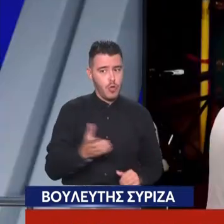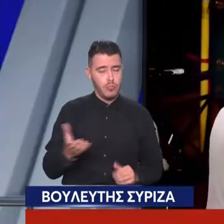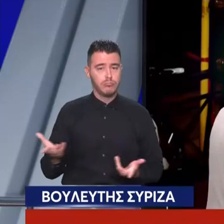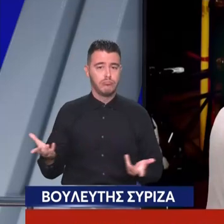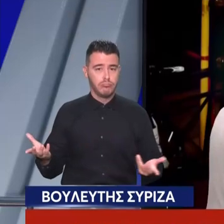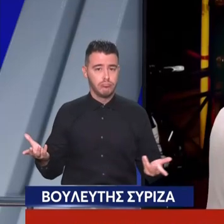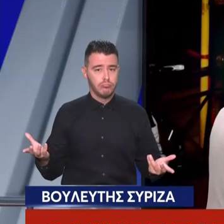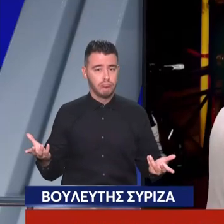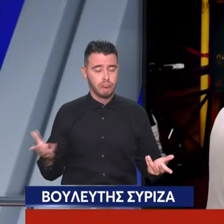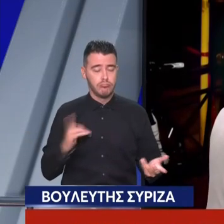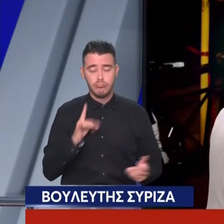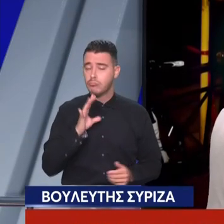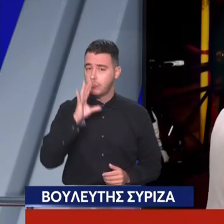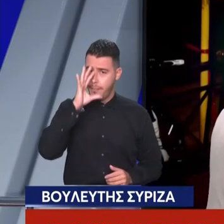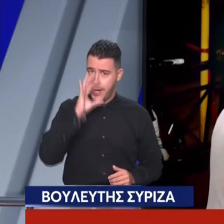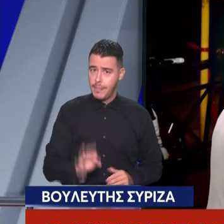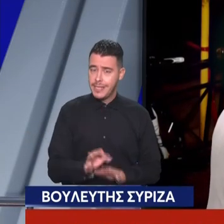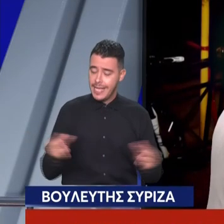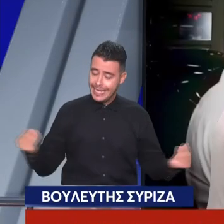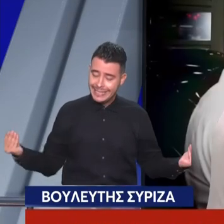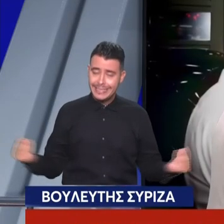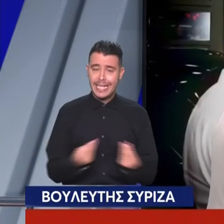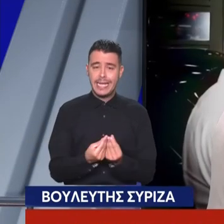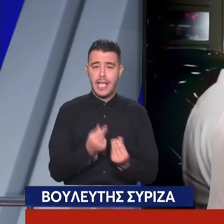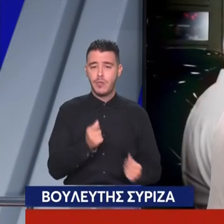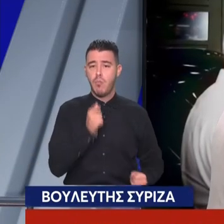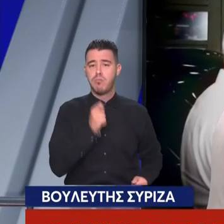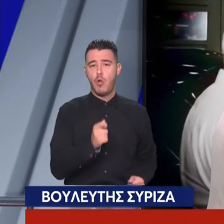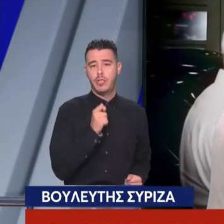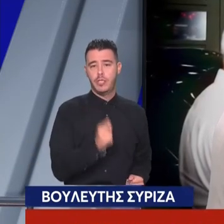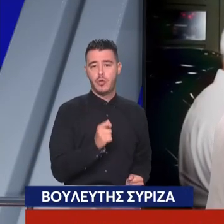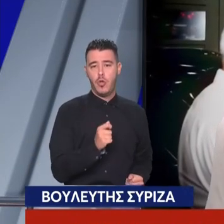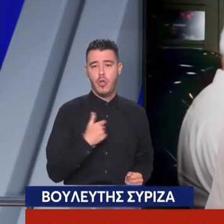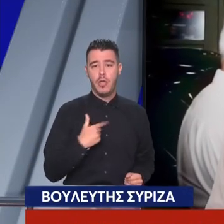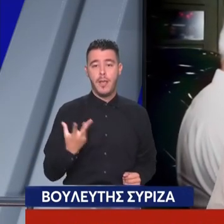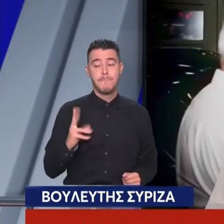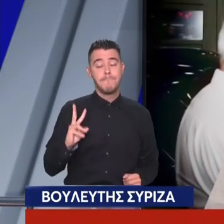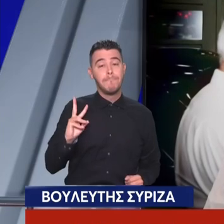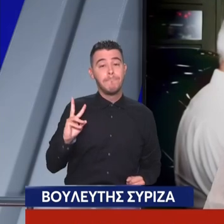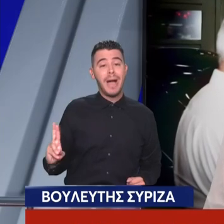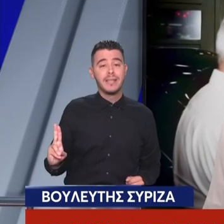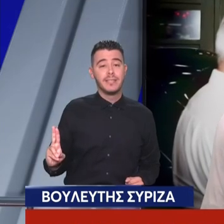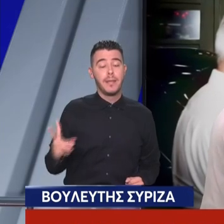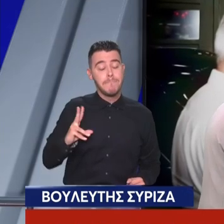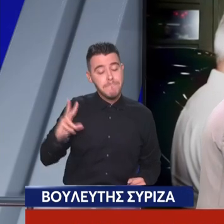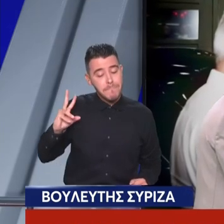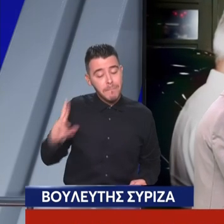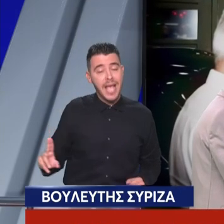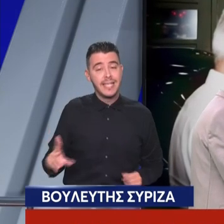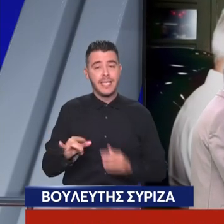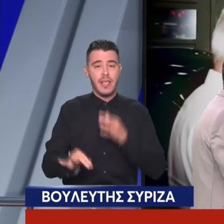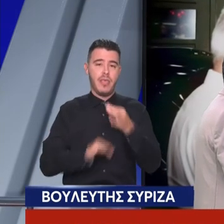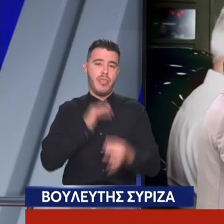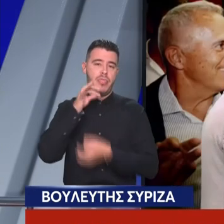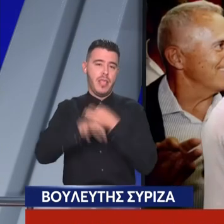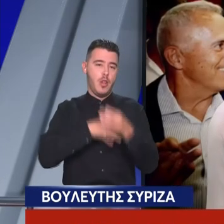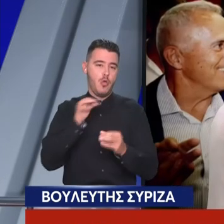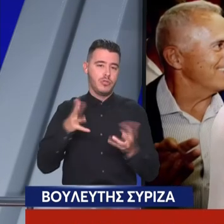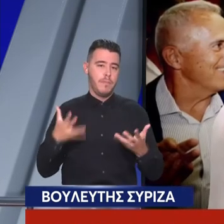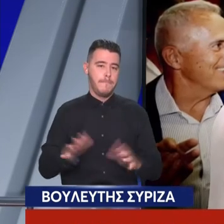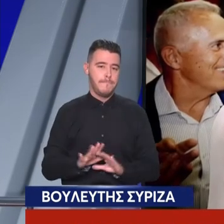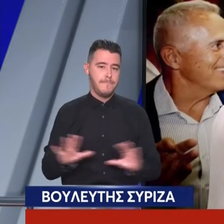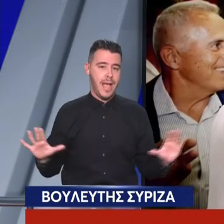καθαρά πολιτική. Και είναι πολιτική, κύριε Βαγγελάτε, και αποτυπώνεται στην κοινή δήλωση που κάναμε μαζί με τον Στέφανο Κασελάκη. Την έχω και την προβάλαμε χθες. Αλλά είναι